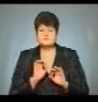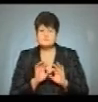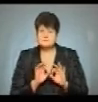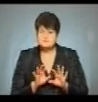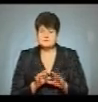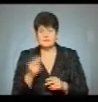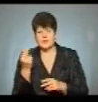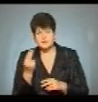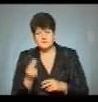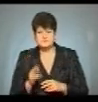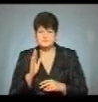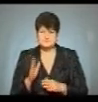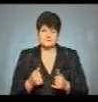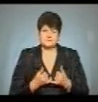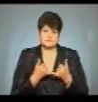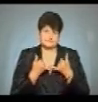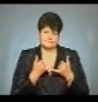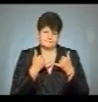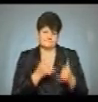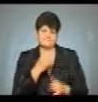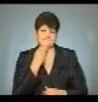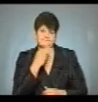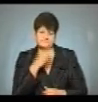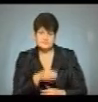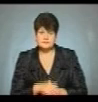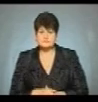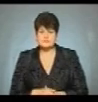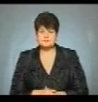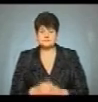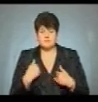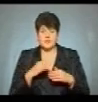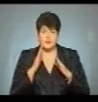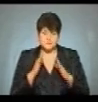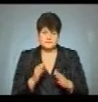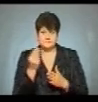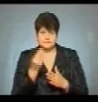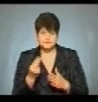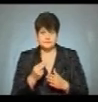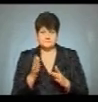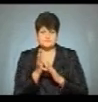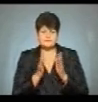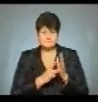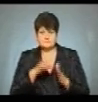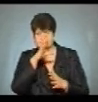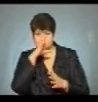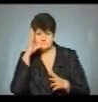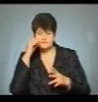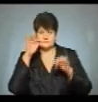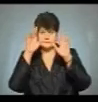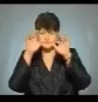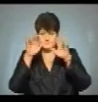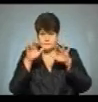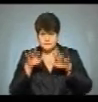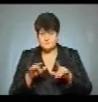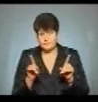розповідає, малюватиме листівку для тітки. Я буду малювати різдвяну ніч, як падає сніг і